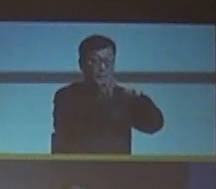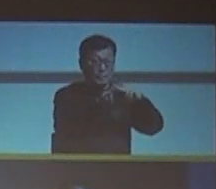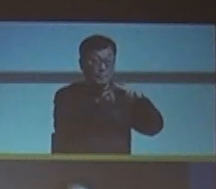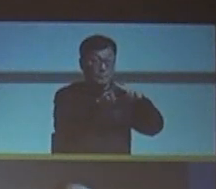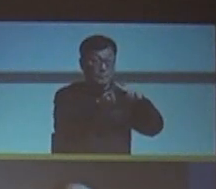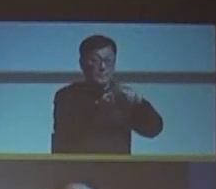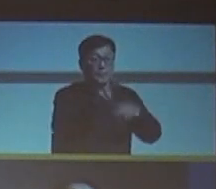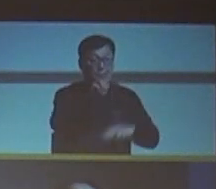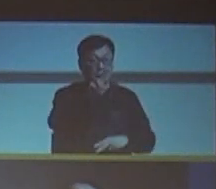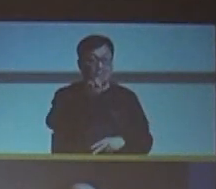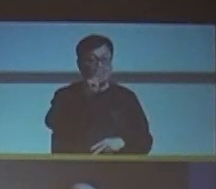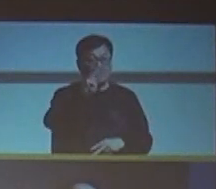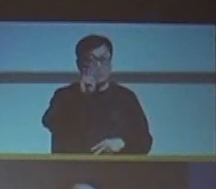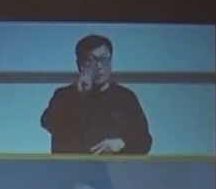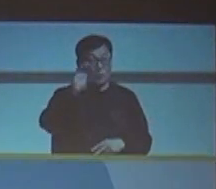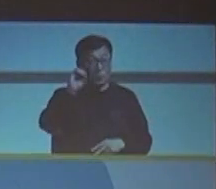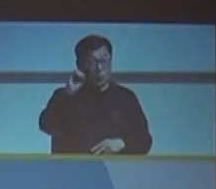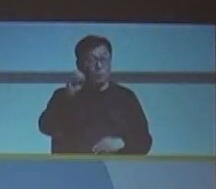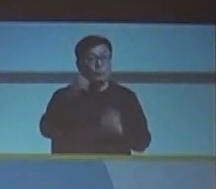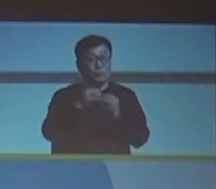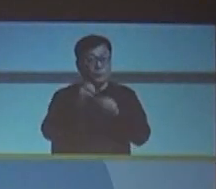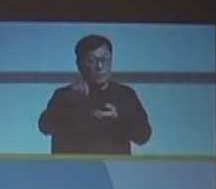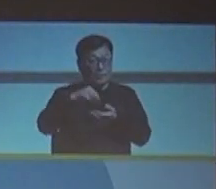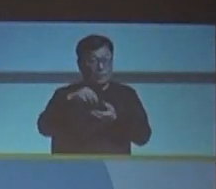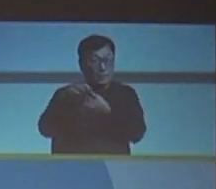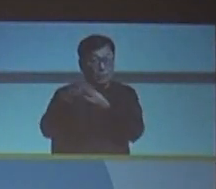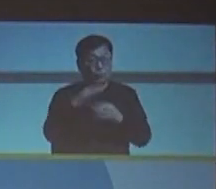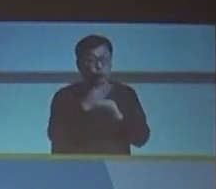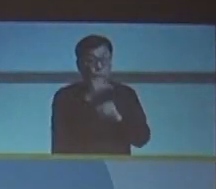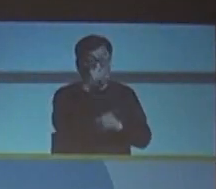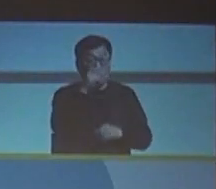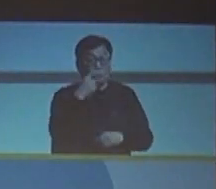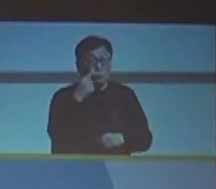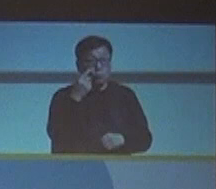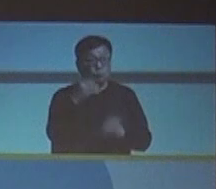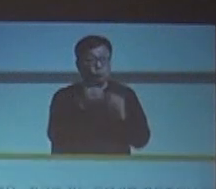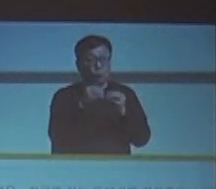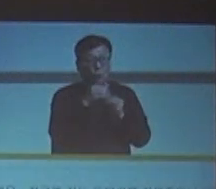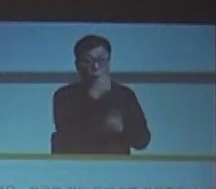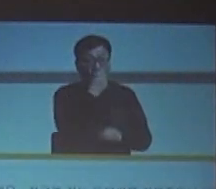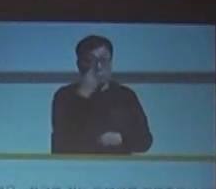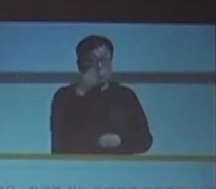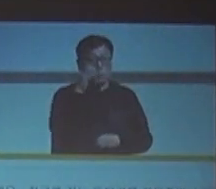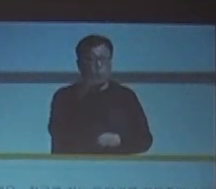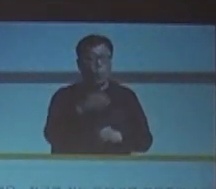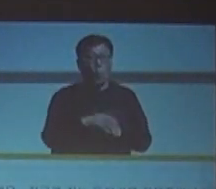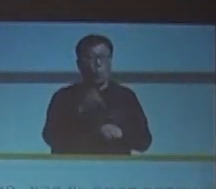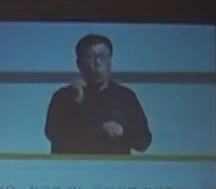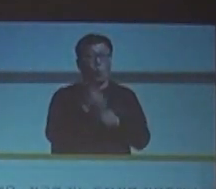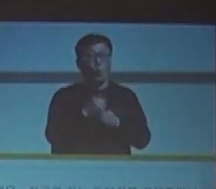2340으로 여러분의 이야기 계속 보내주고 계신데요. 그러면 문자 한번 살펴보도록 하겠습니다. 벌써 보냈나요?